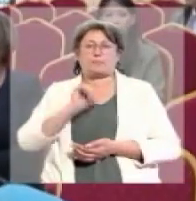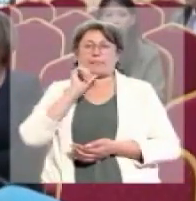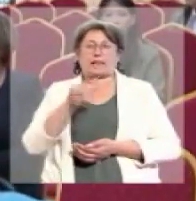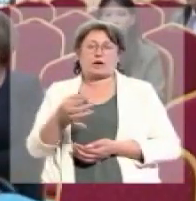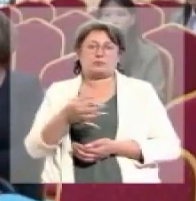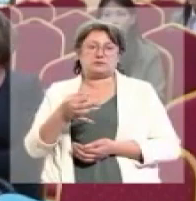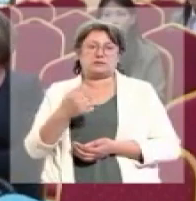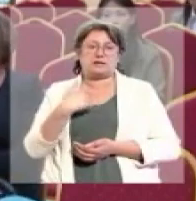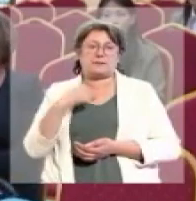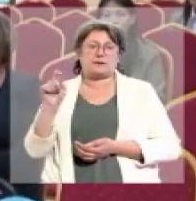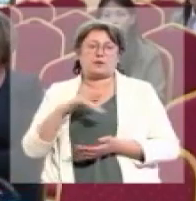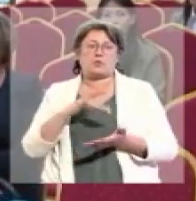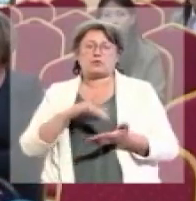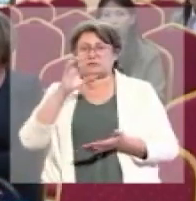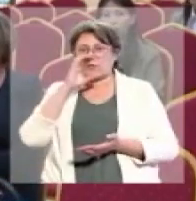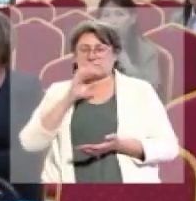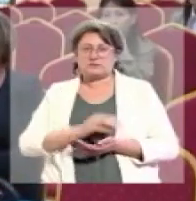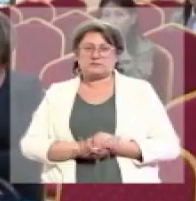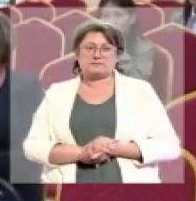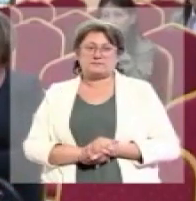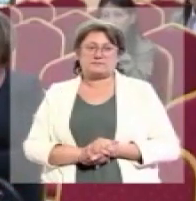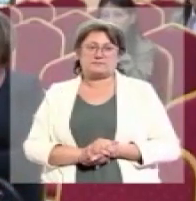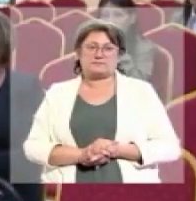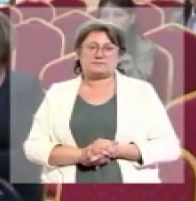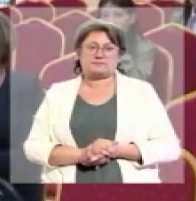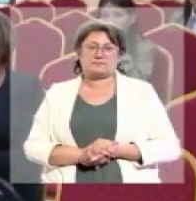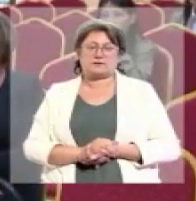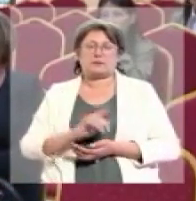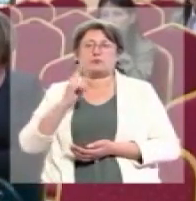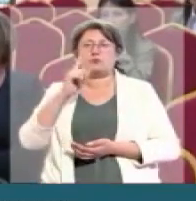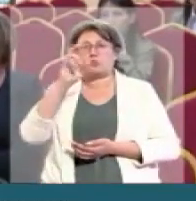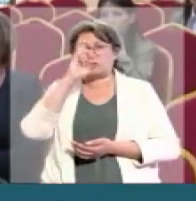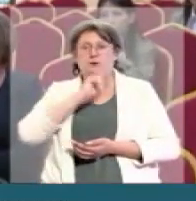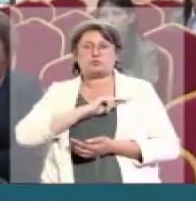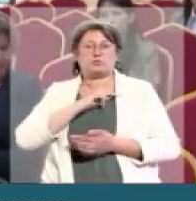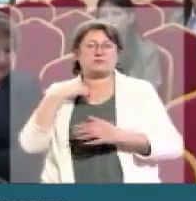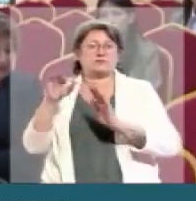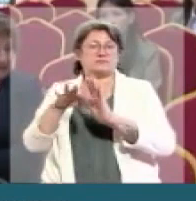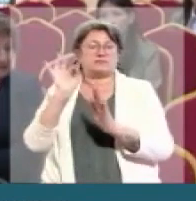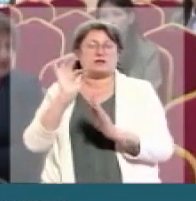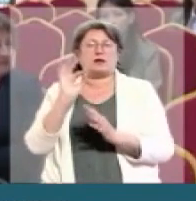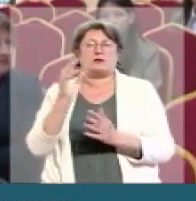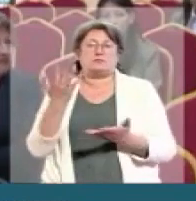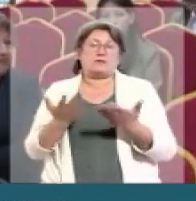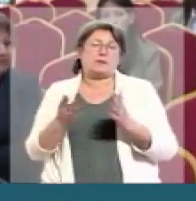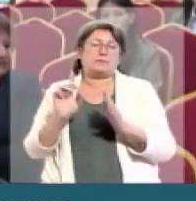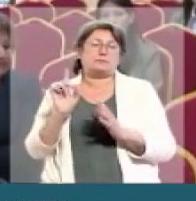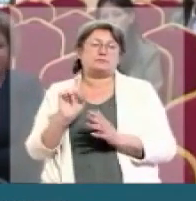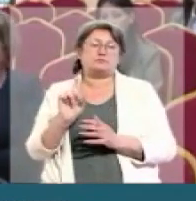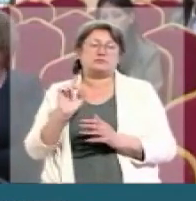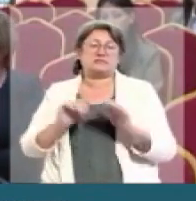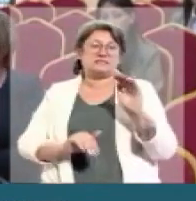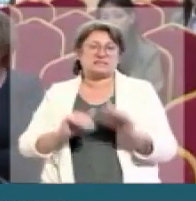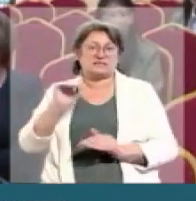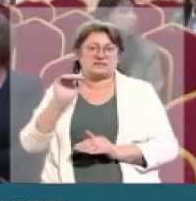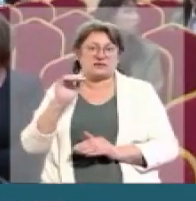области, а я приехал из города Лисаковска. Почему я выбрал государственную службу? Наверное, потому что с